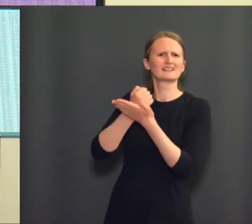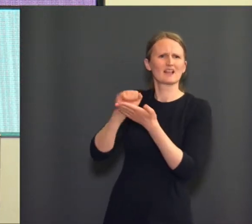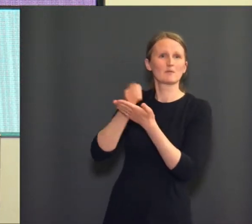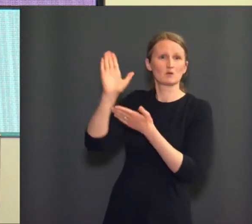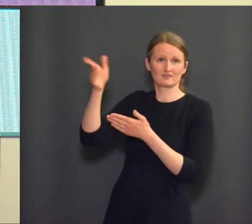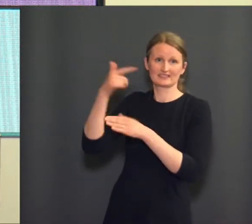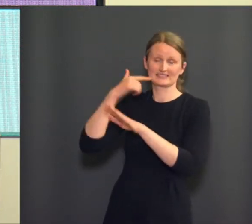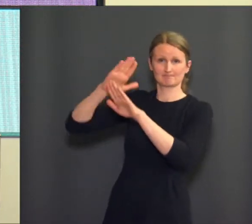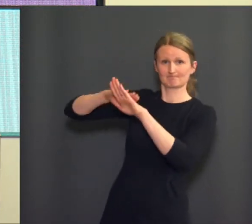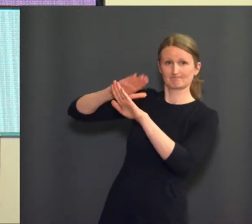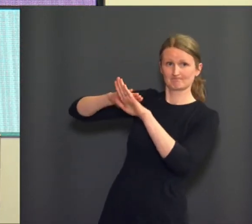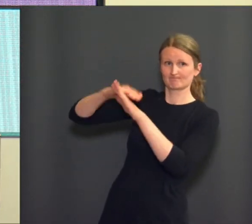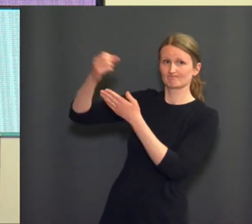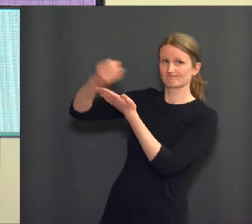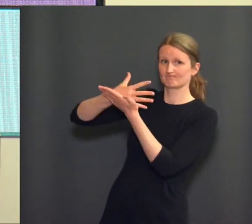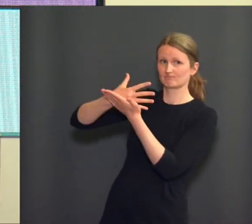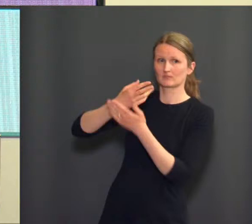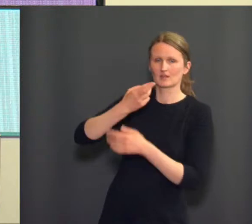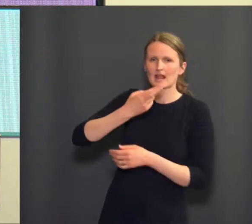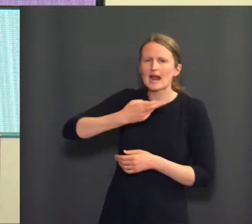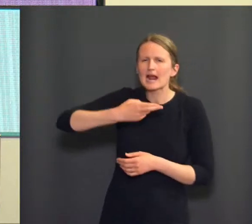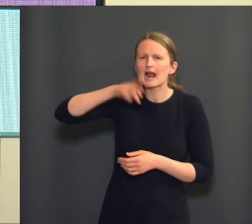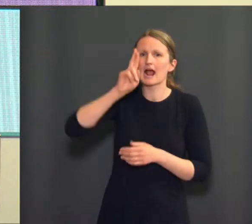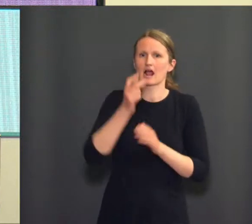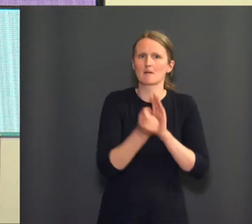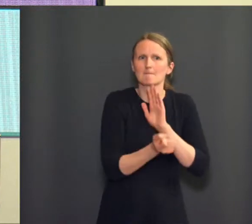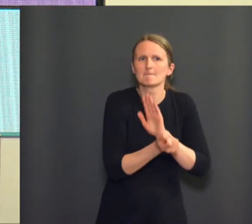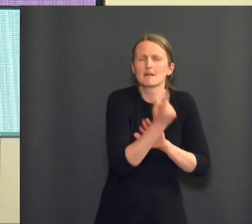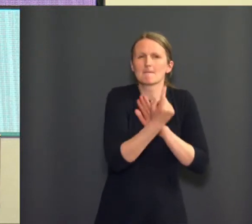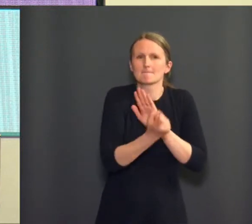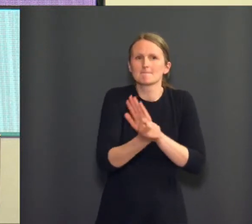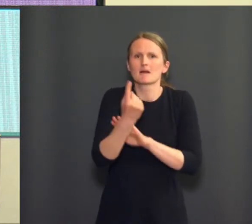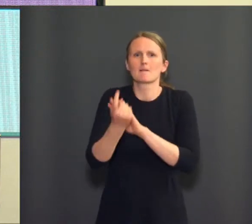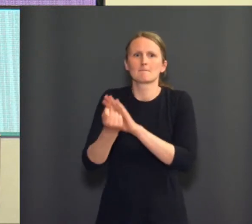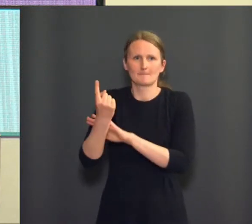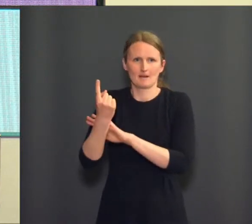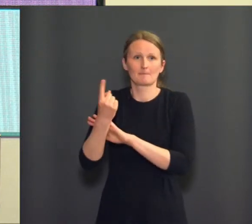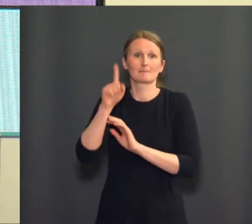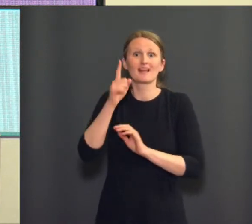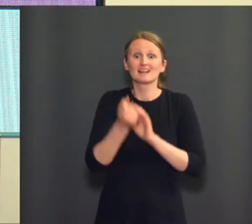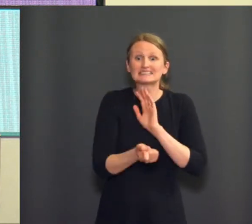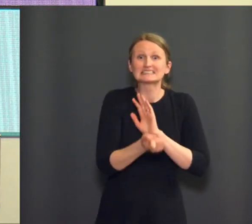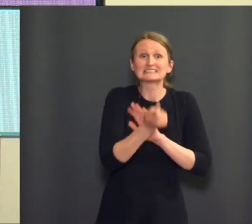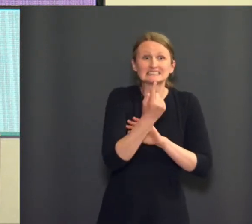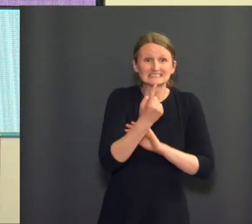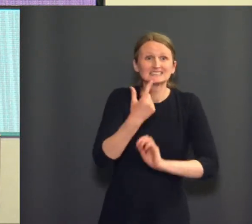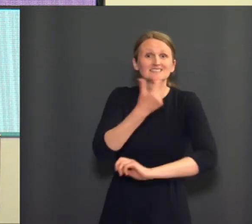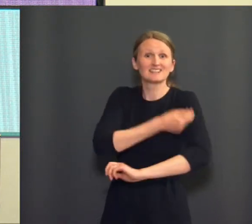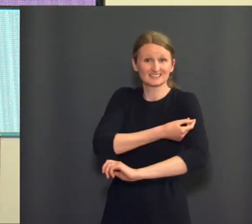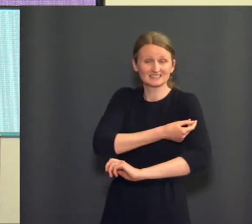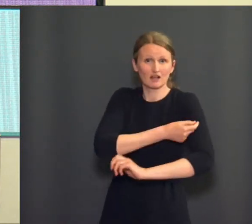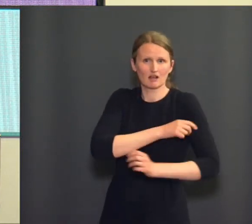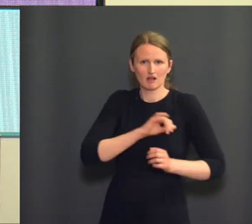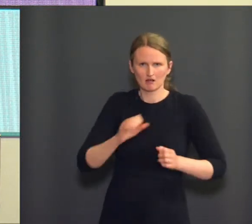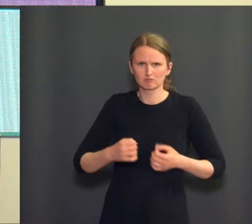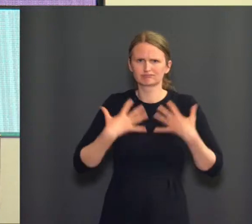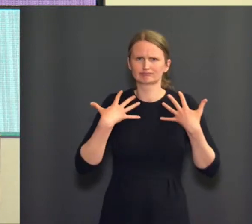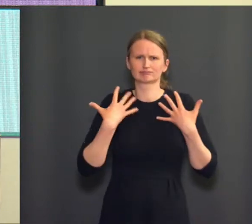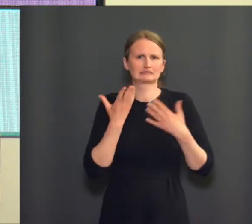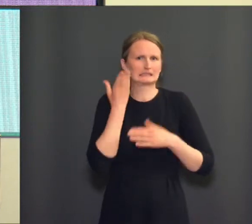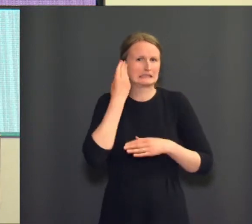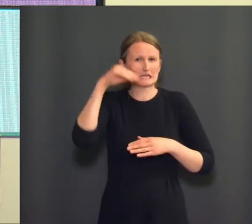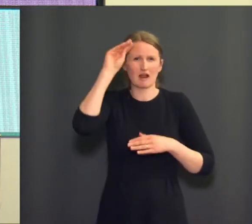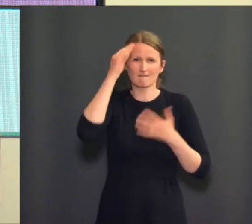rares, mais sévères, c'est bien vrai, que la vaccination pourrait entraîner. Ceci est possible, même si ce n'est pas encore totalement